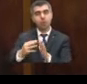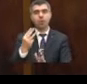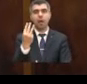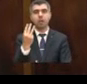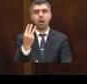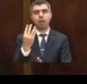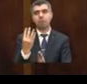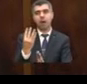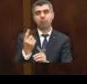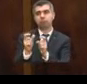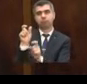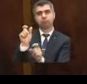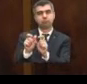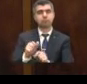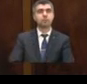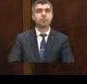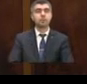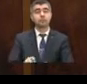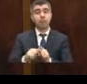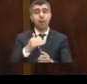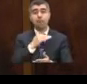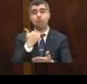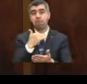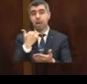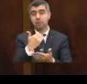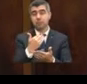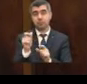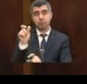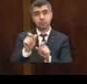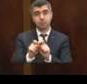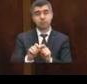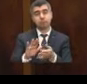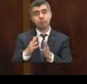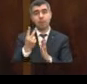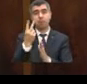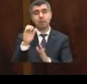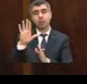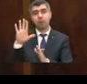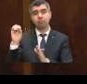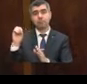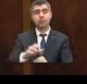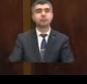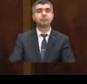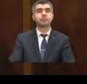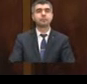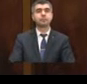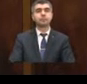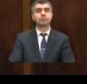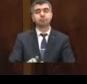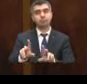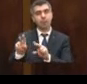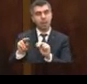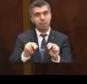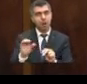أو مصالح الإنعاش. اللي كنتكلموا على الوفيات، لدينا وللأسف 250 وفاة، بالمقارنة مع